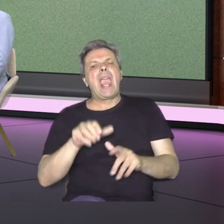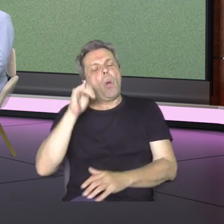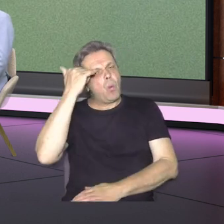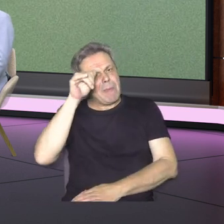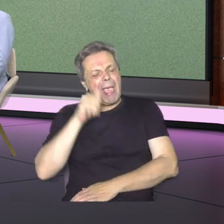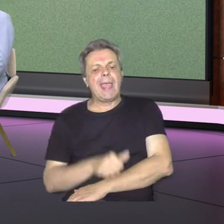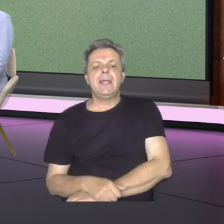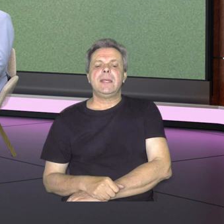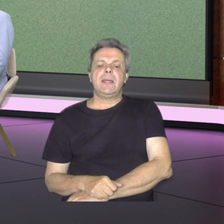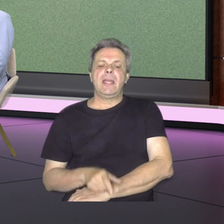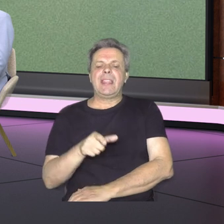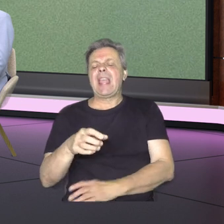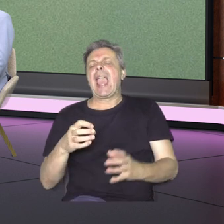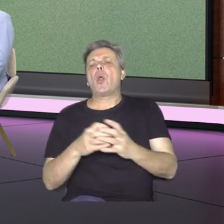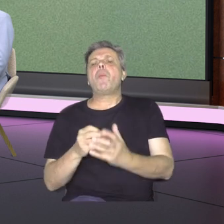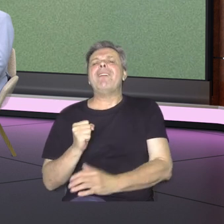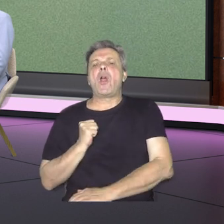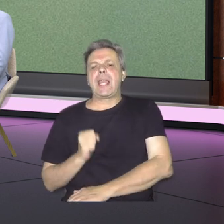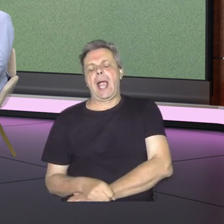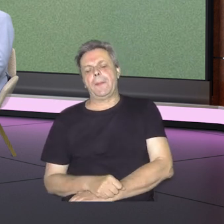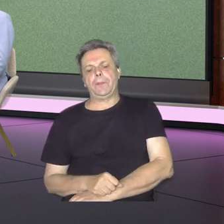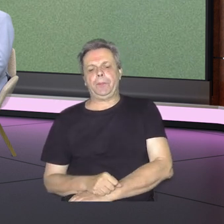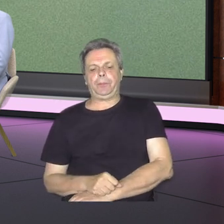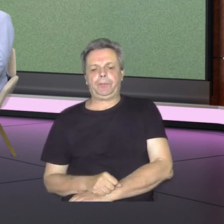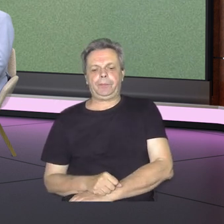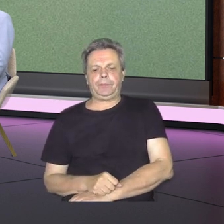ime te grupe vojnika